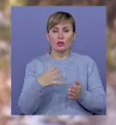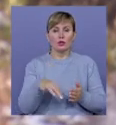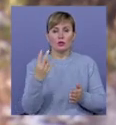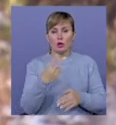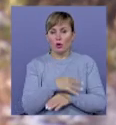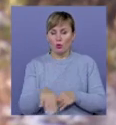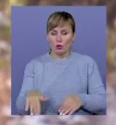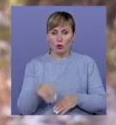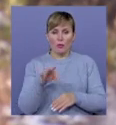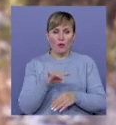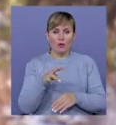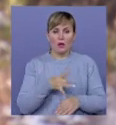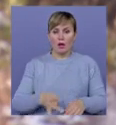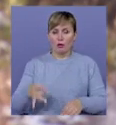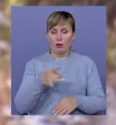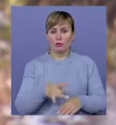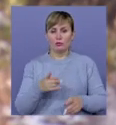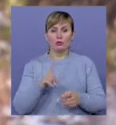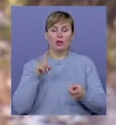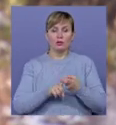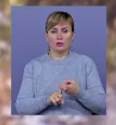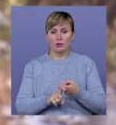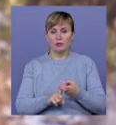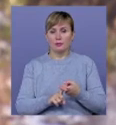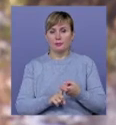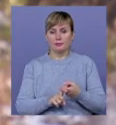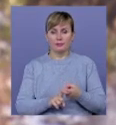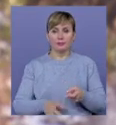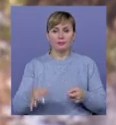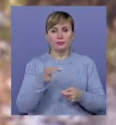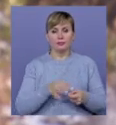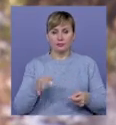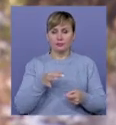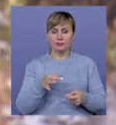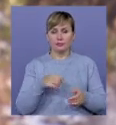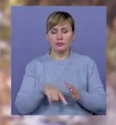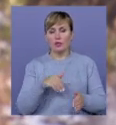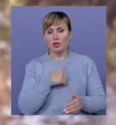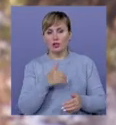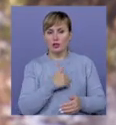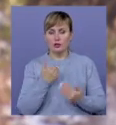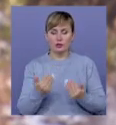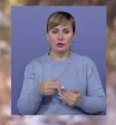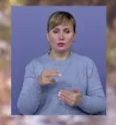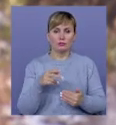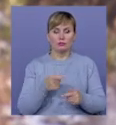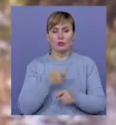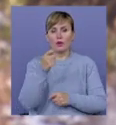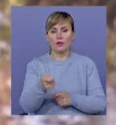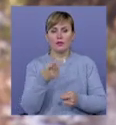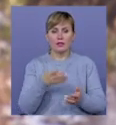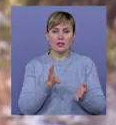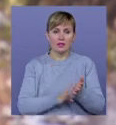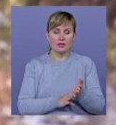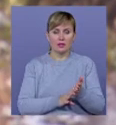244 улиц по Наурызбайскому району. Что касаемо именно микрорайона Тастыбулак, по микрорайону Тастыбулак подана заявка